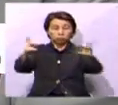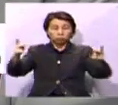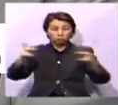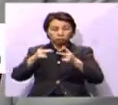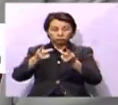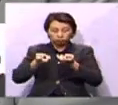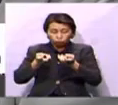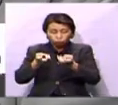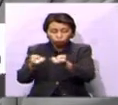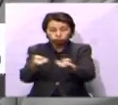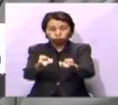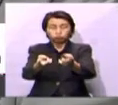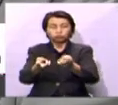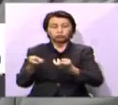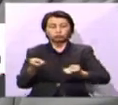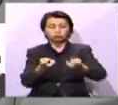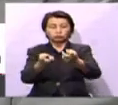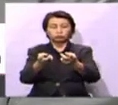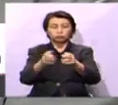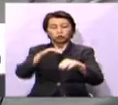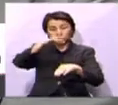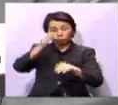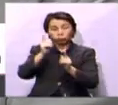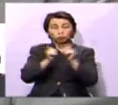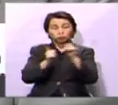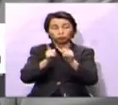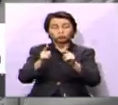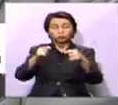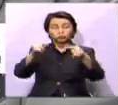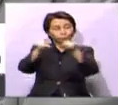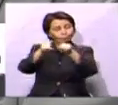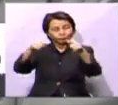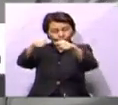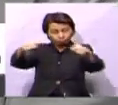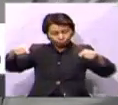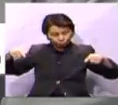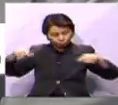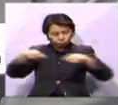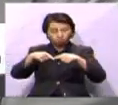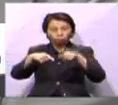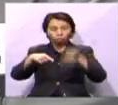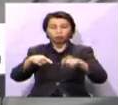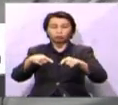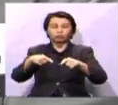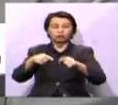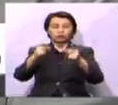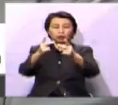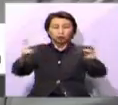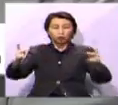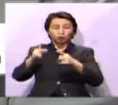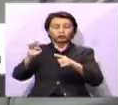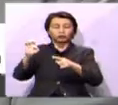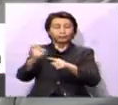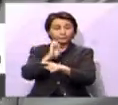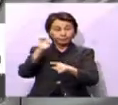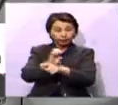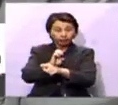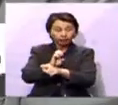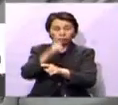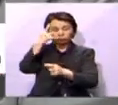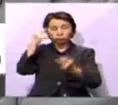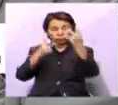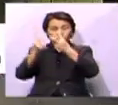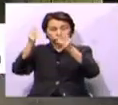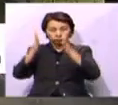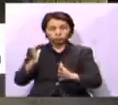merupakan kawasan adalah golden triangle untuk bukan saja pelancong luar negara tapi